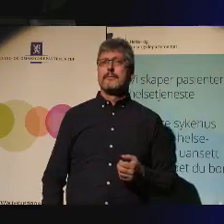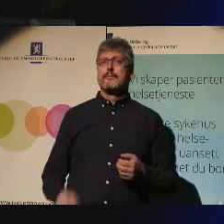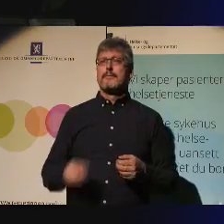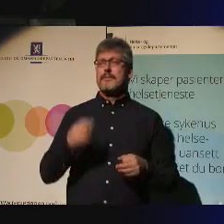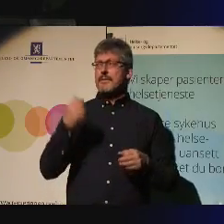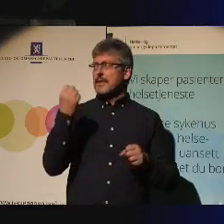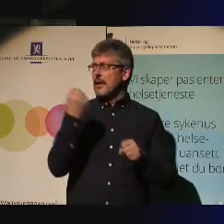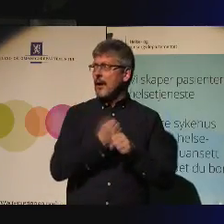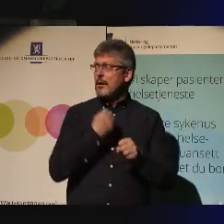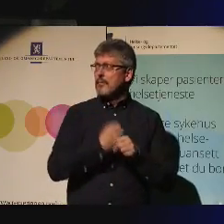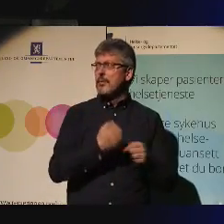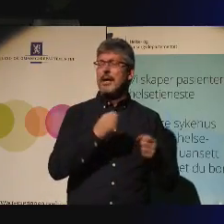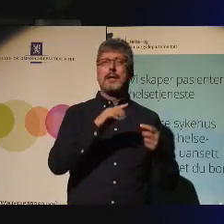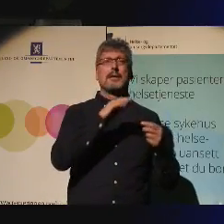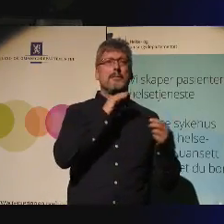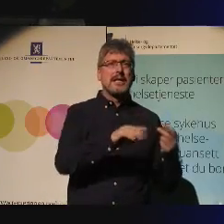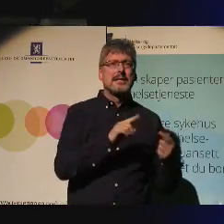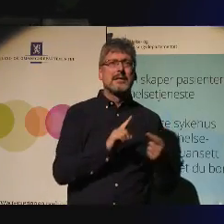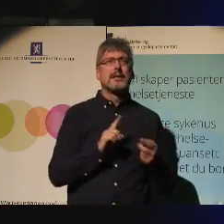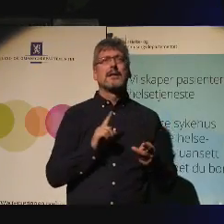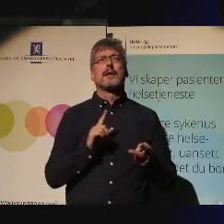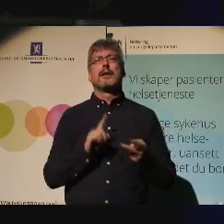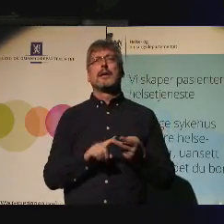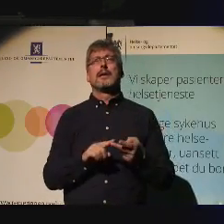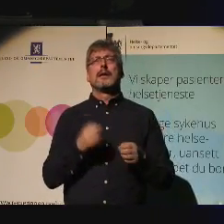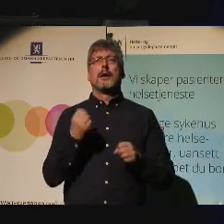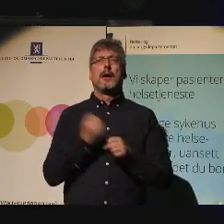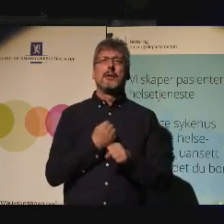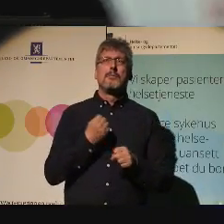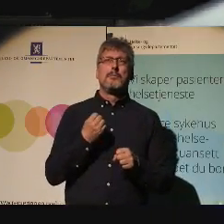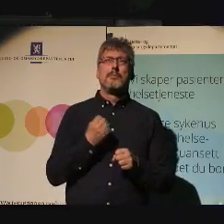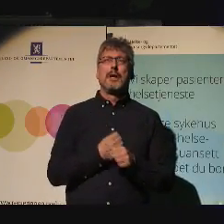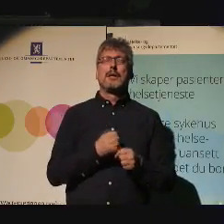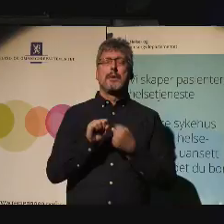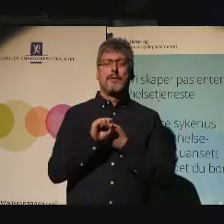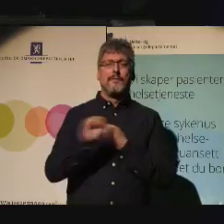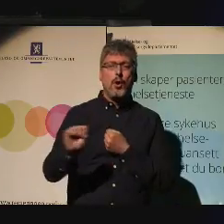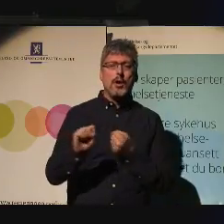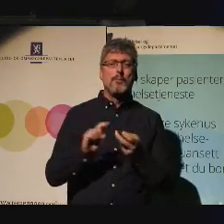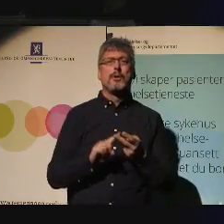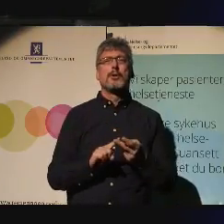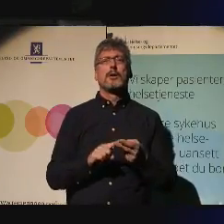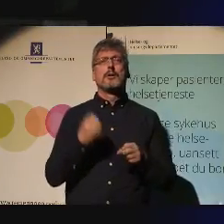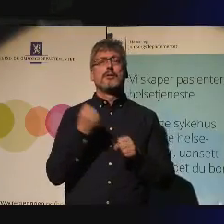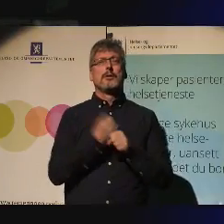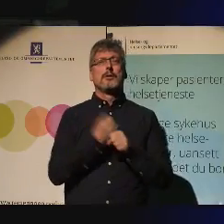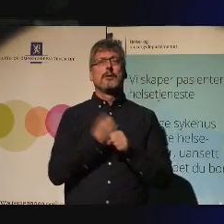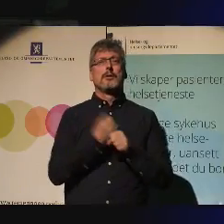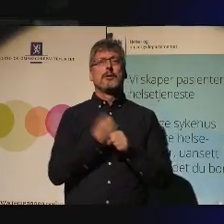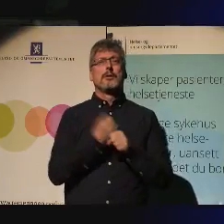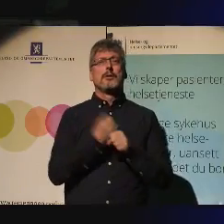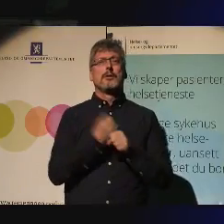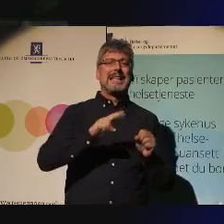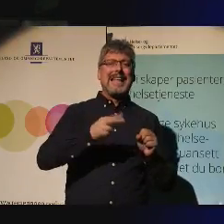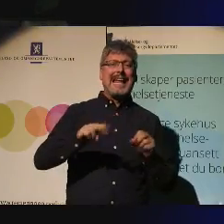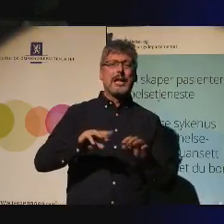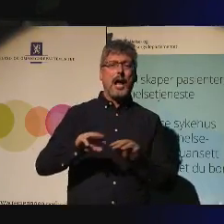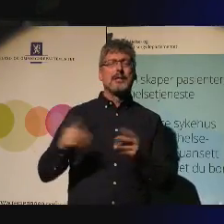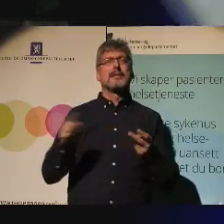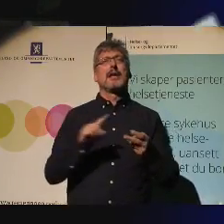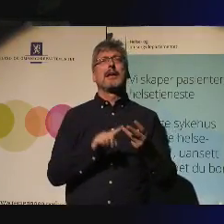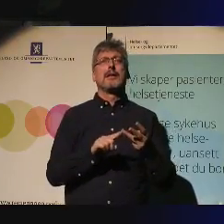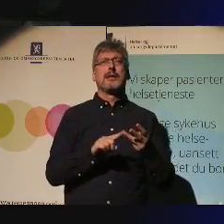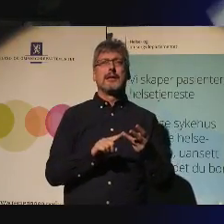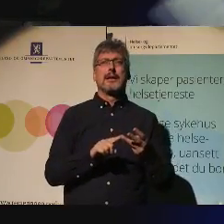Arbeid med mestring, arbeid med forebygging, arbeid med digitalisering, arbeid